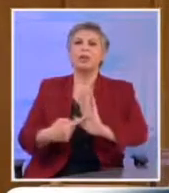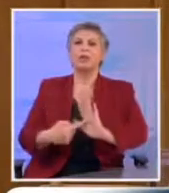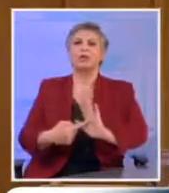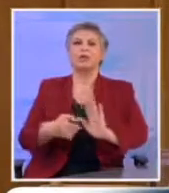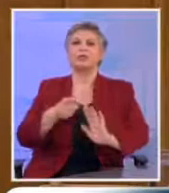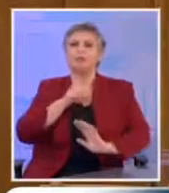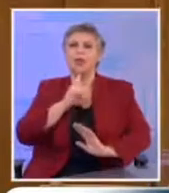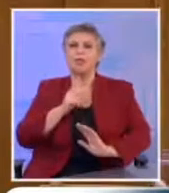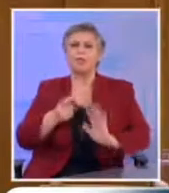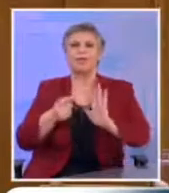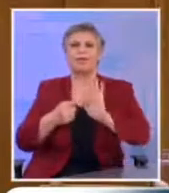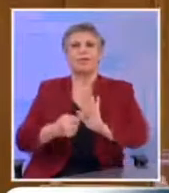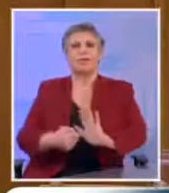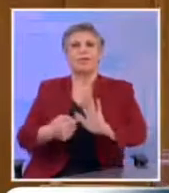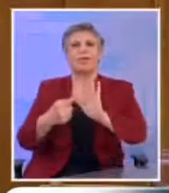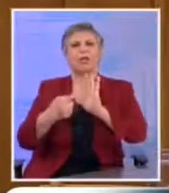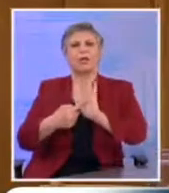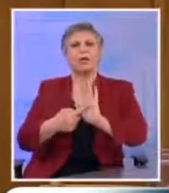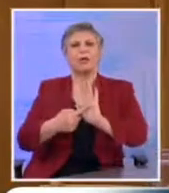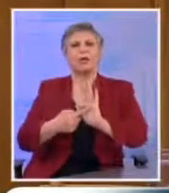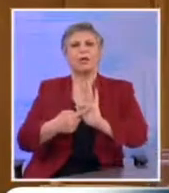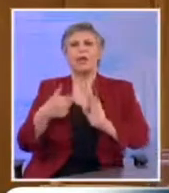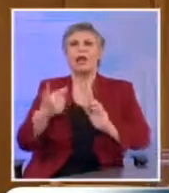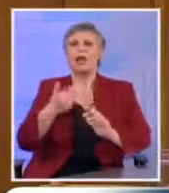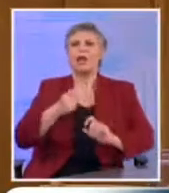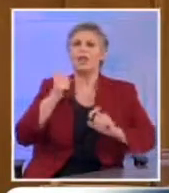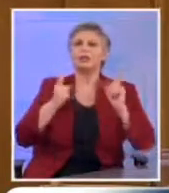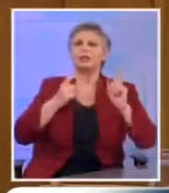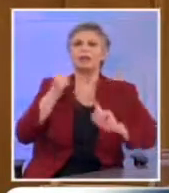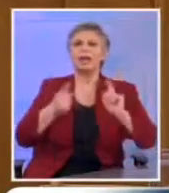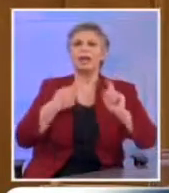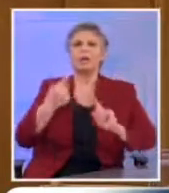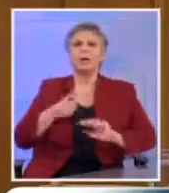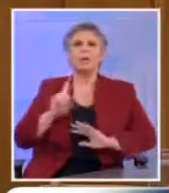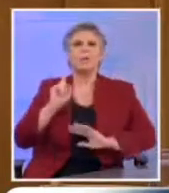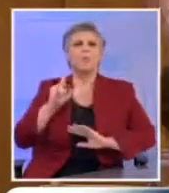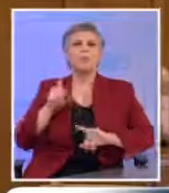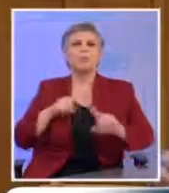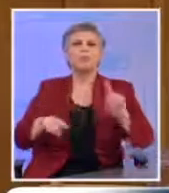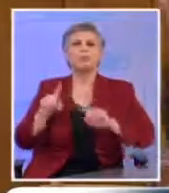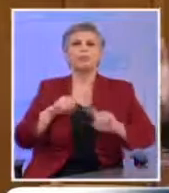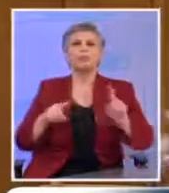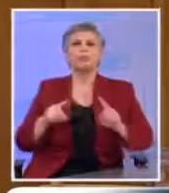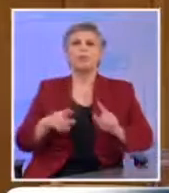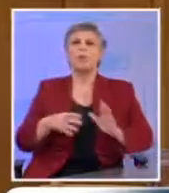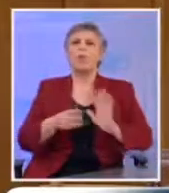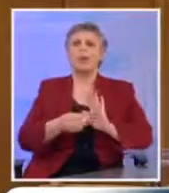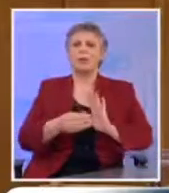ποιος πρημοδοτεί πραγματικά την ανομία? Ποιος δημιουργεί αυτή την αίσθηση ότι κεγόμαστε,